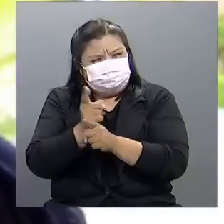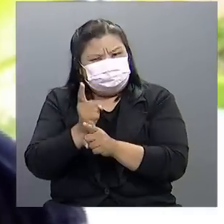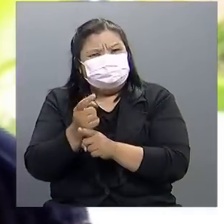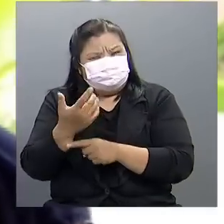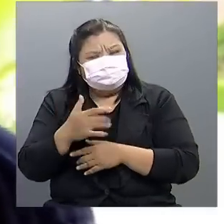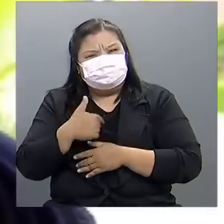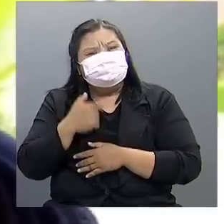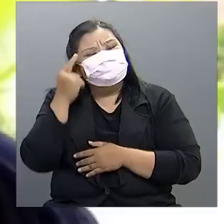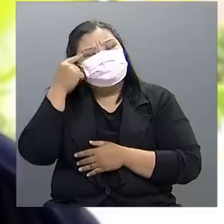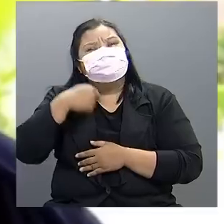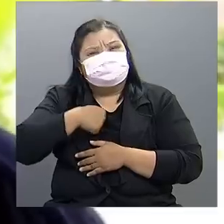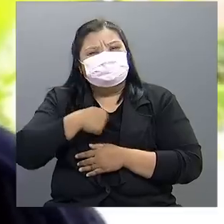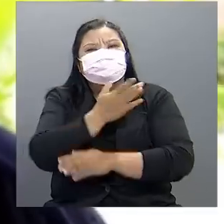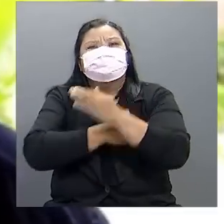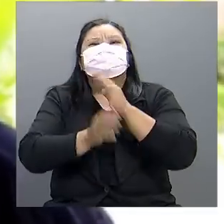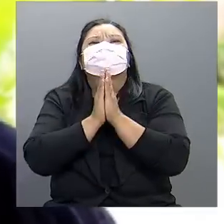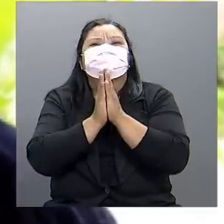เห็นใจคนหน่อยอะ